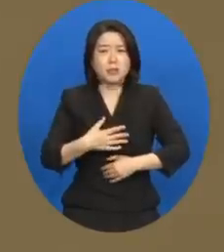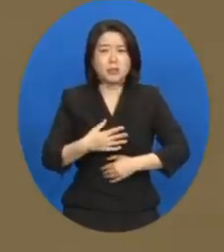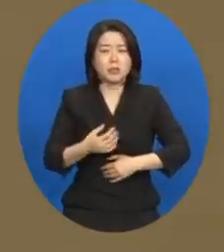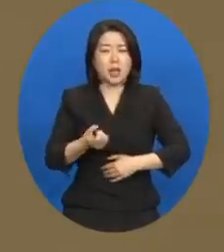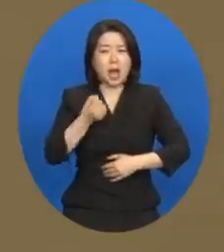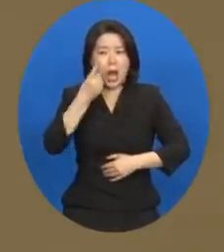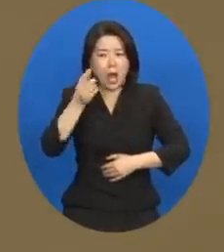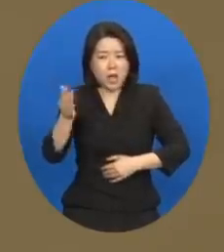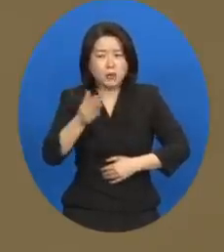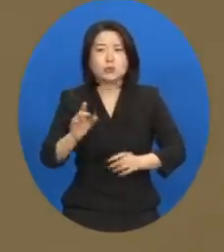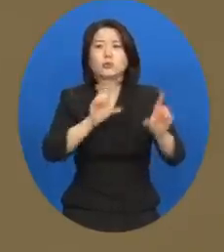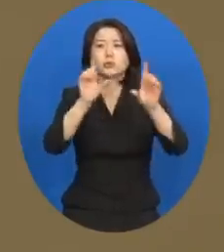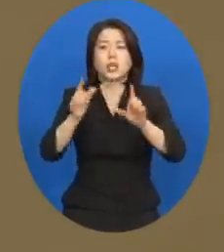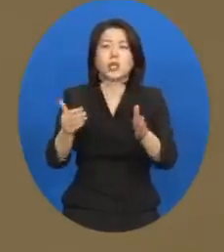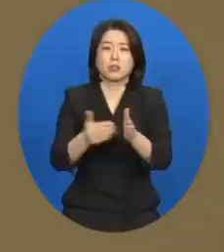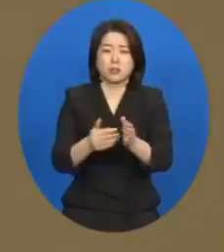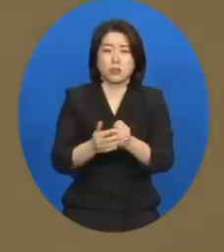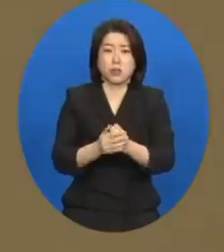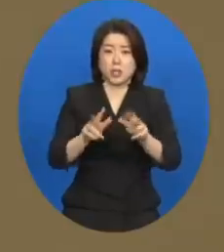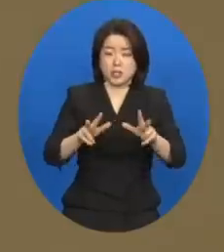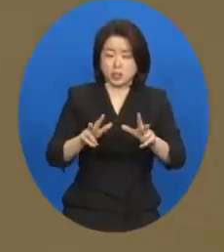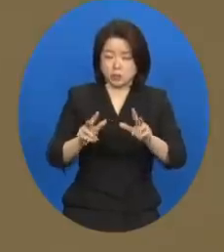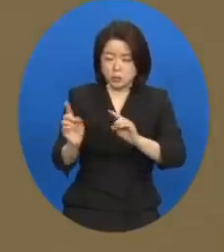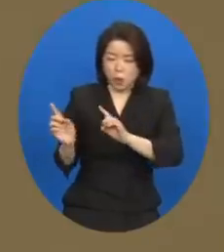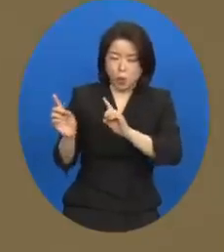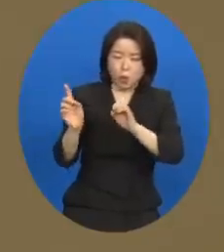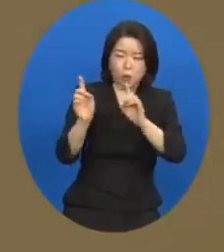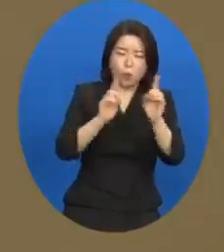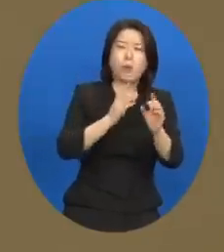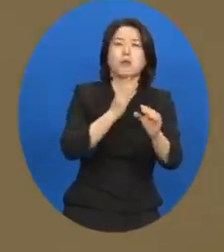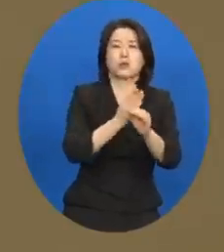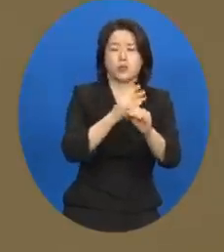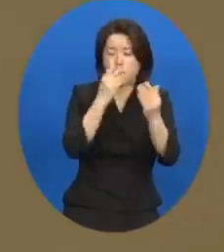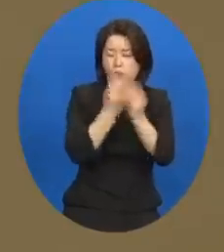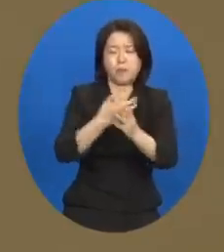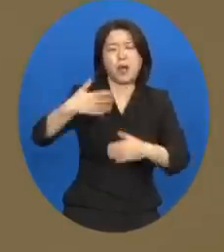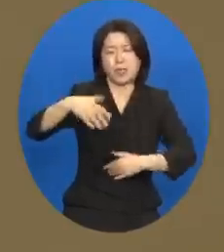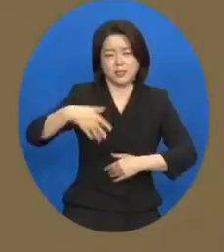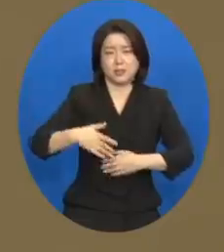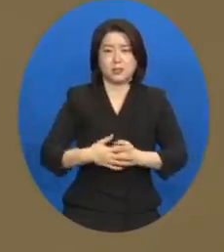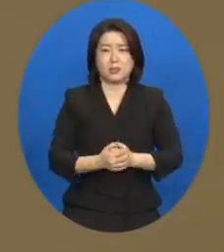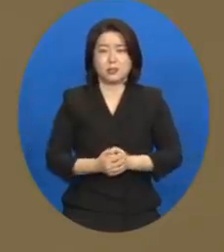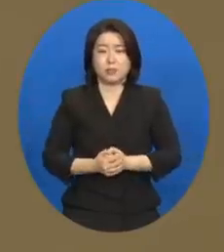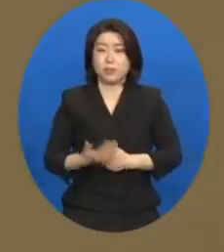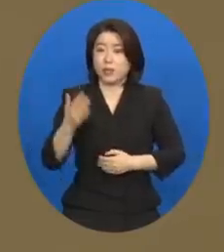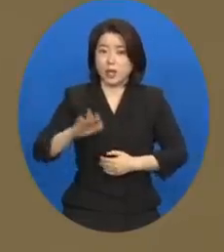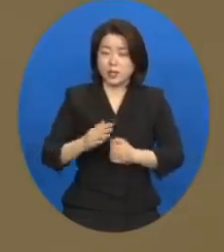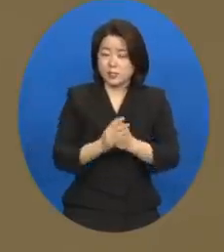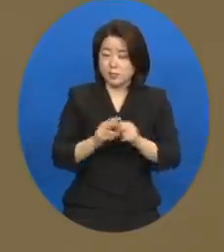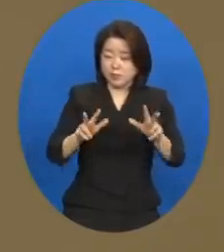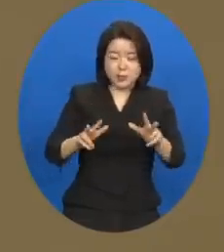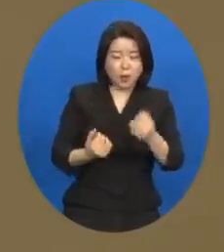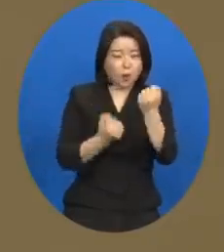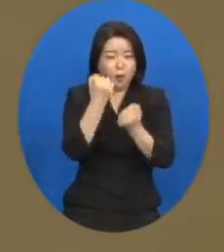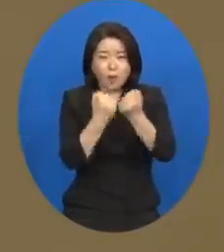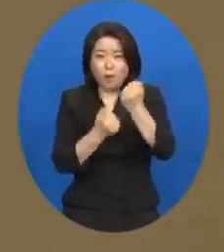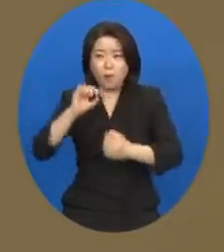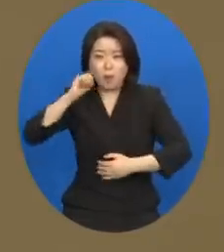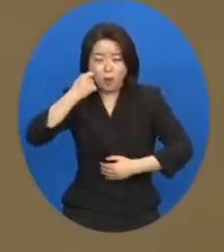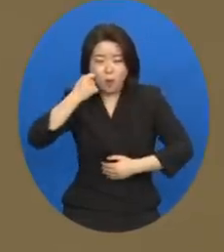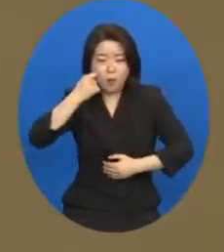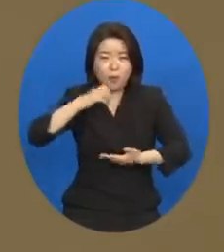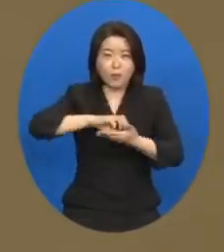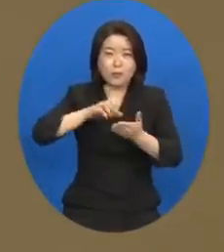가까이를 보냈습니다. 지금도 아직은 회복 중에 있습니다. 그렇지만 설명할 수 없을 정도로